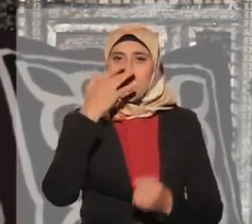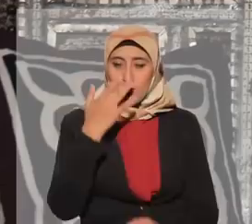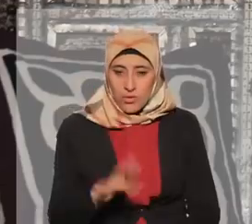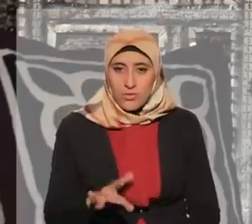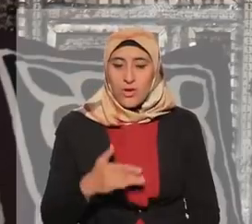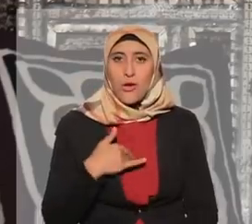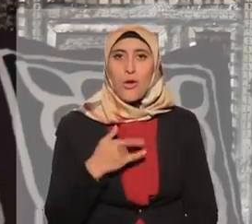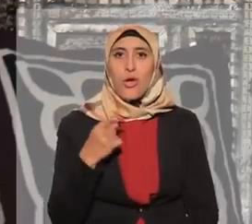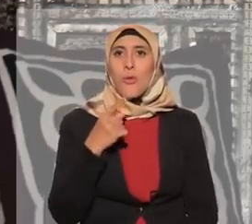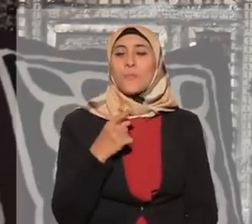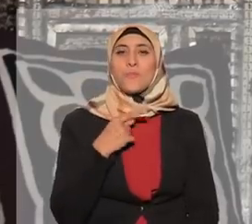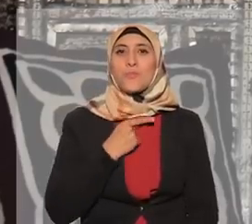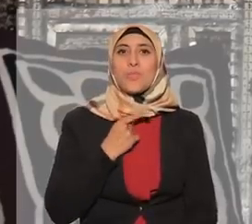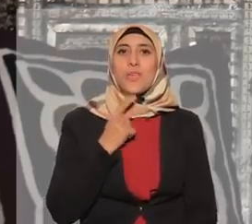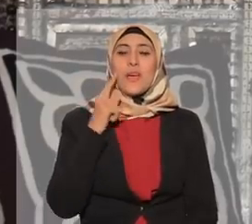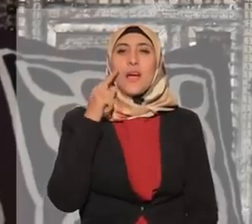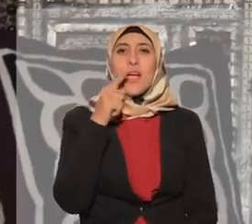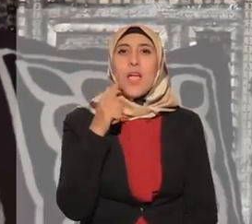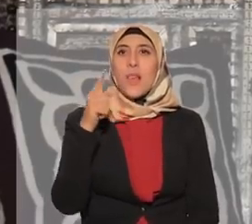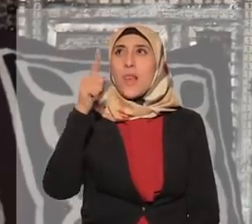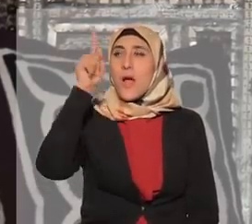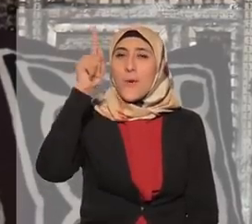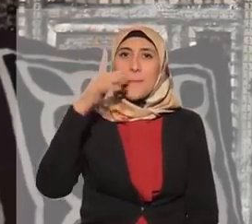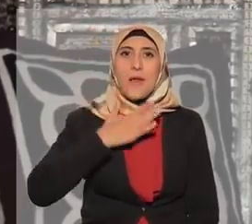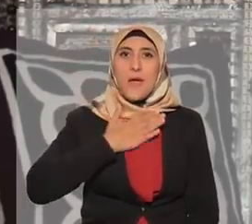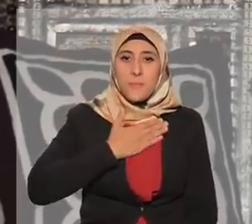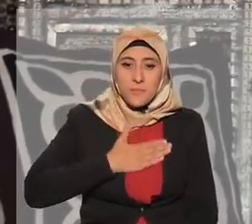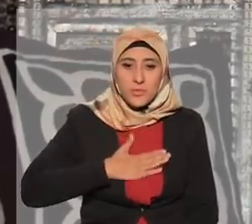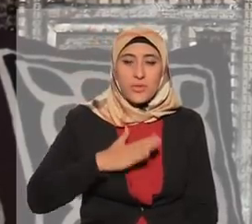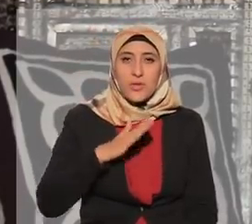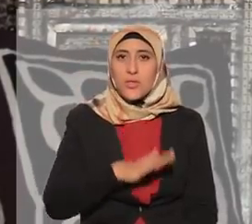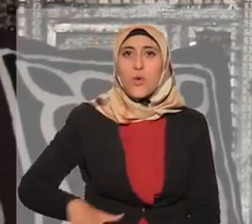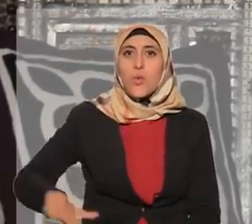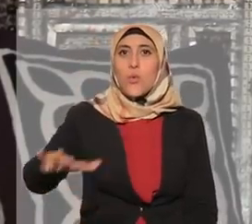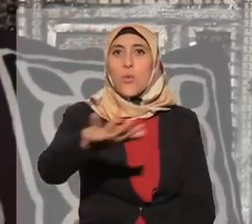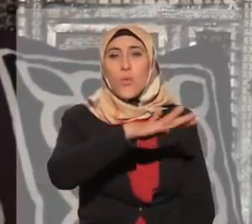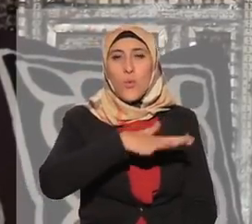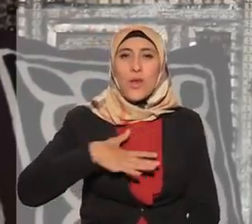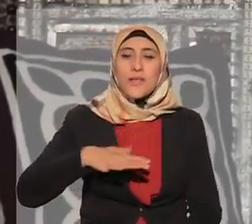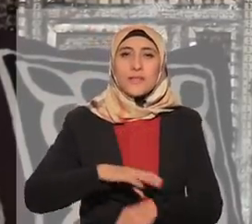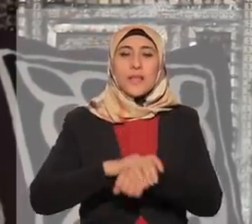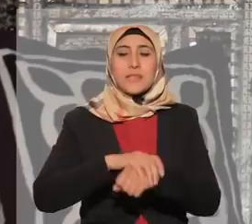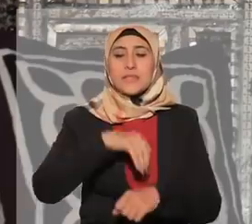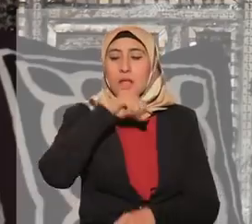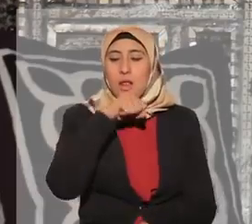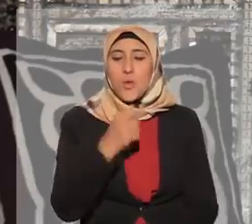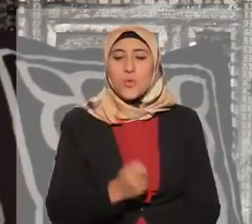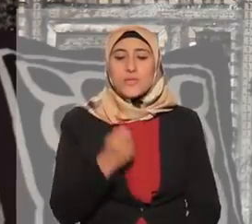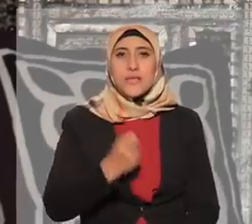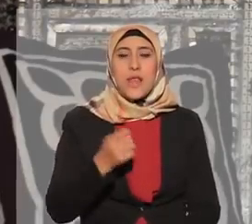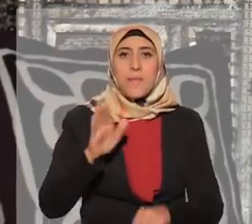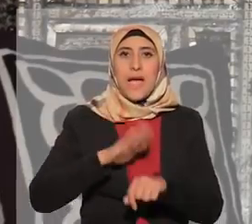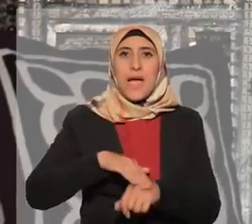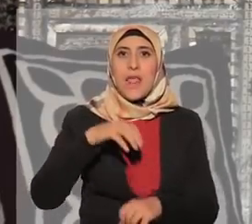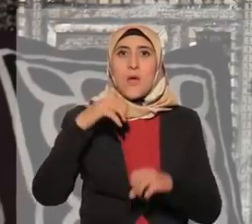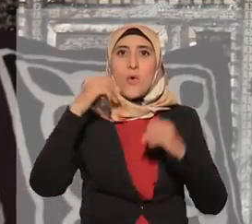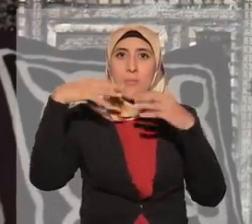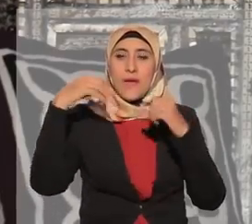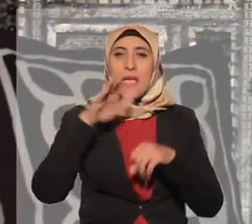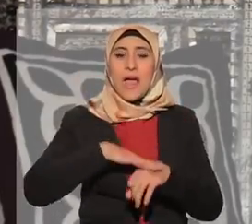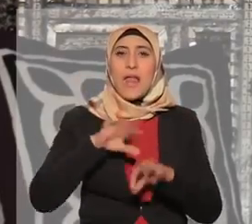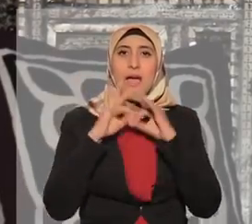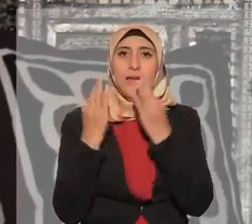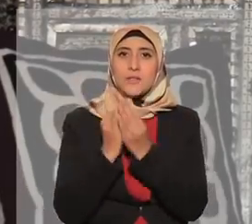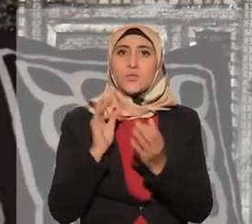المصطفى المرتضى من الله عز وجل لحقائق الدلالة عليه، صلى الله وسلم وبارك عليه